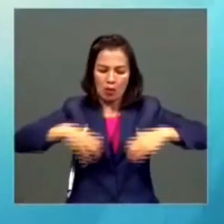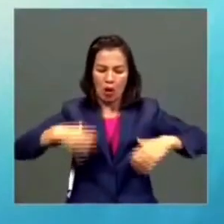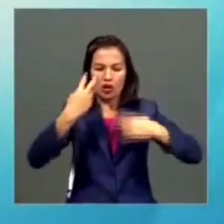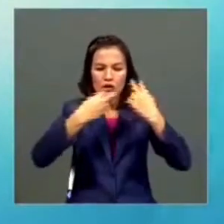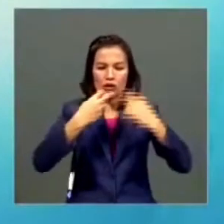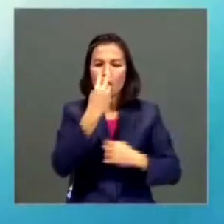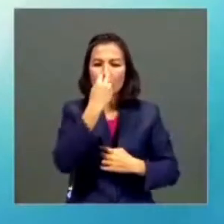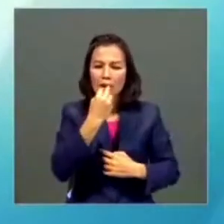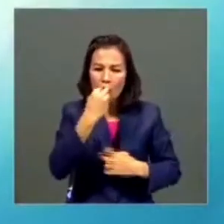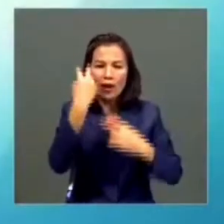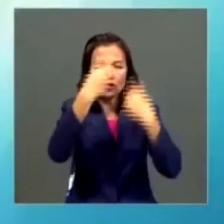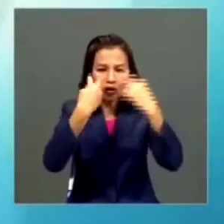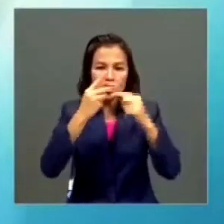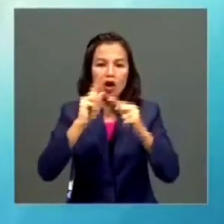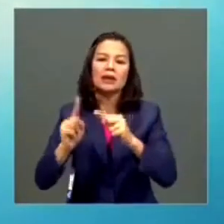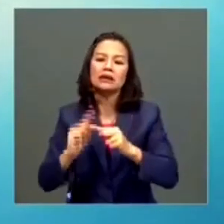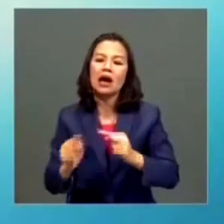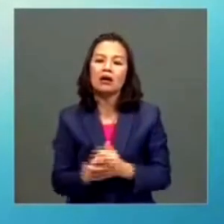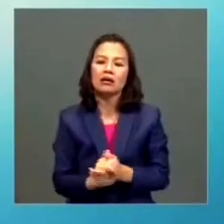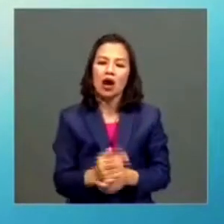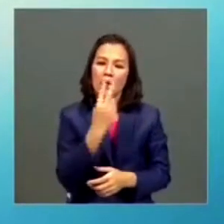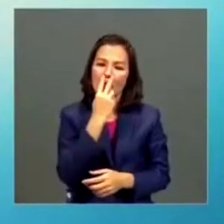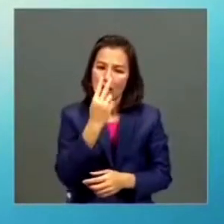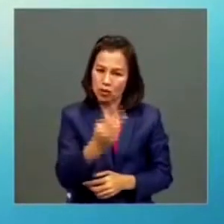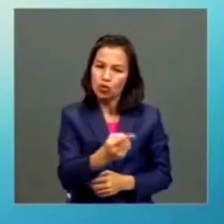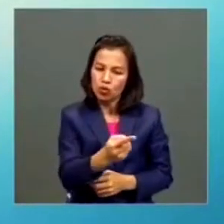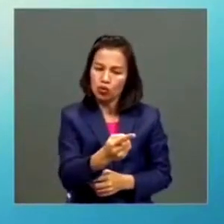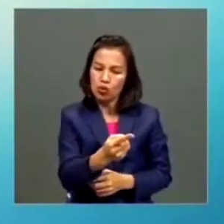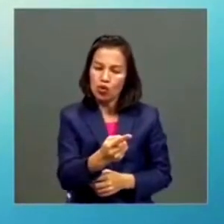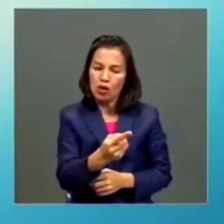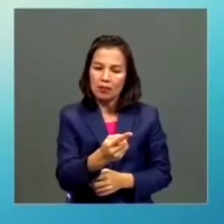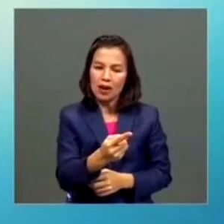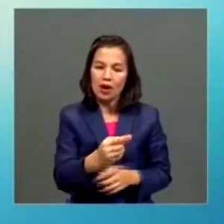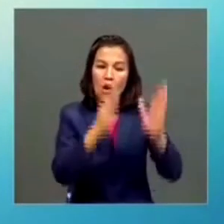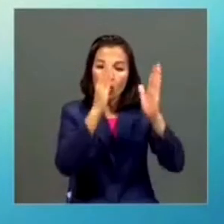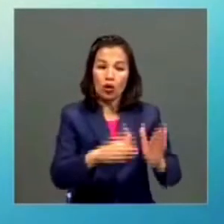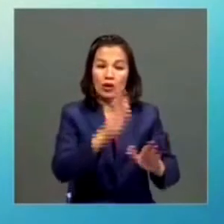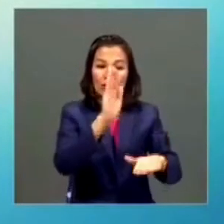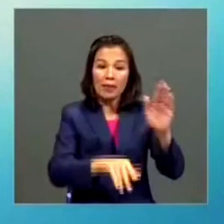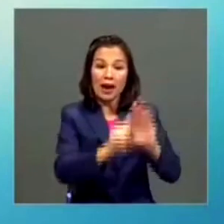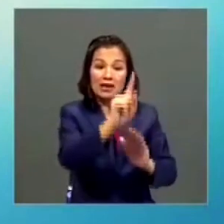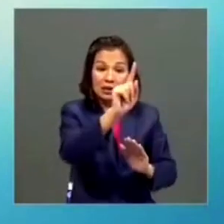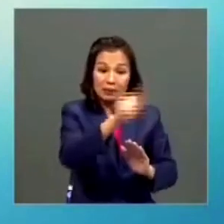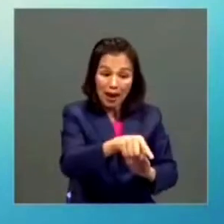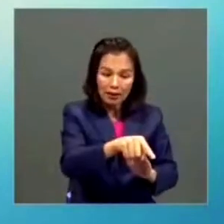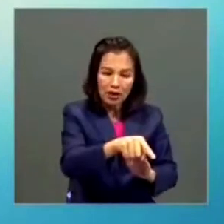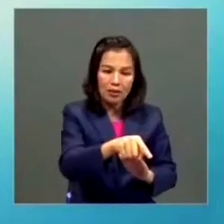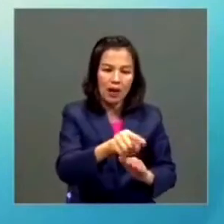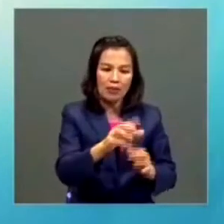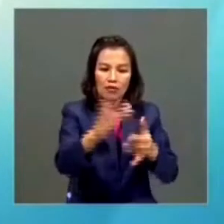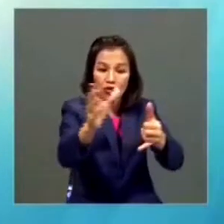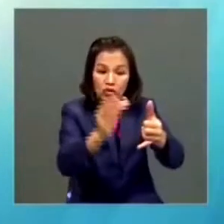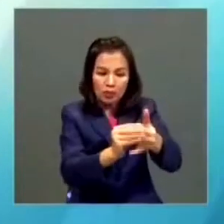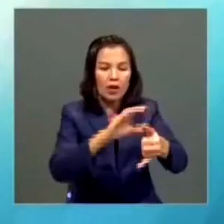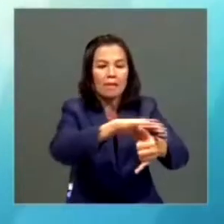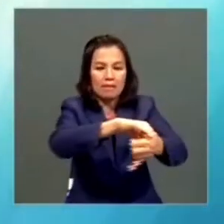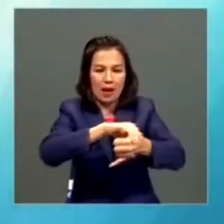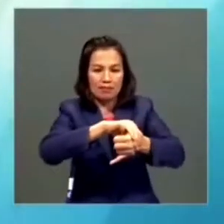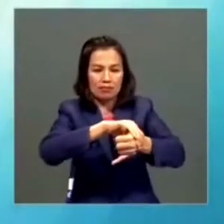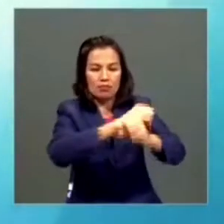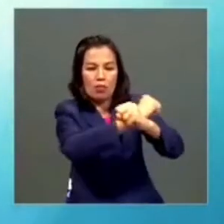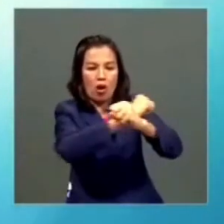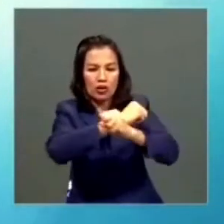ที่จะไปกวาดหาเชื้อไปกวาดหาคนคัดกรองมาเป็นพันคนติด1คนก็รีบตะคุบเลยอย่างเงี้ยนะครับก็